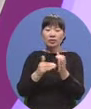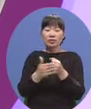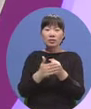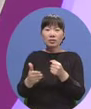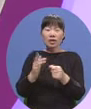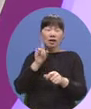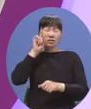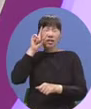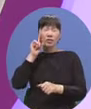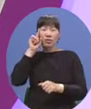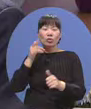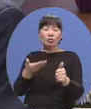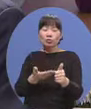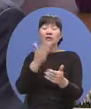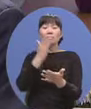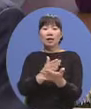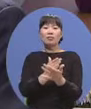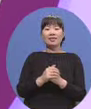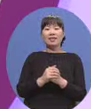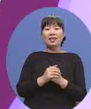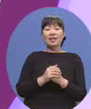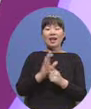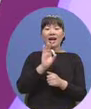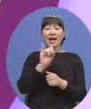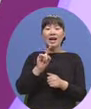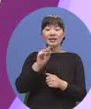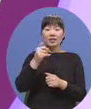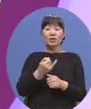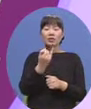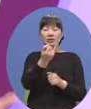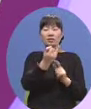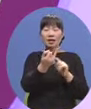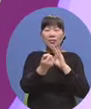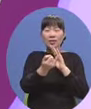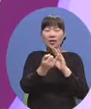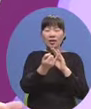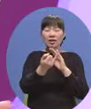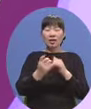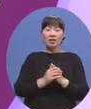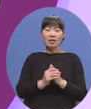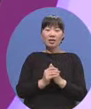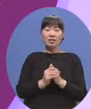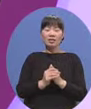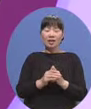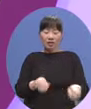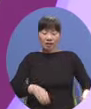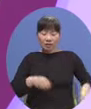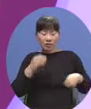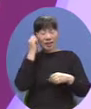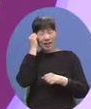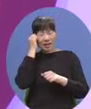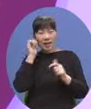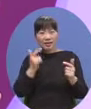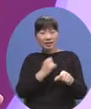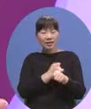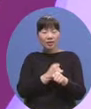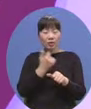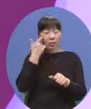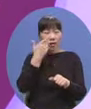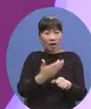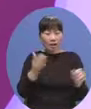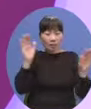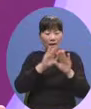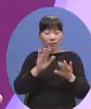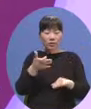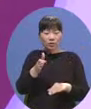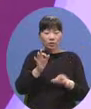애한테 스트레스를 주지만 않으면 돼요. 아니 밤에 기저귀를 차고 잘래 안 차고 잘래 물어봐요. 네. 밤에 쉬하니까 기저귀를 차고